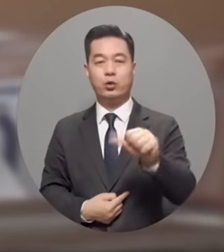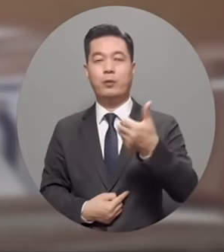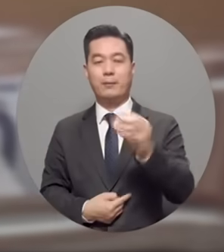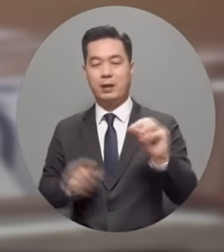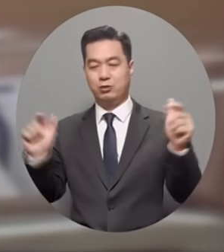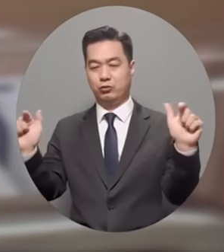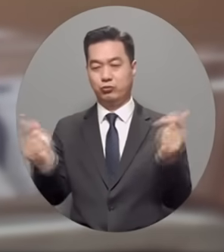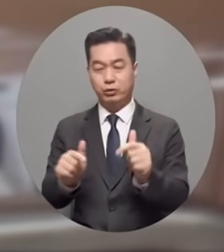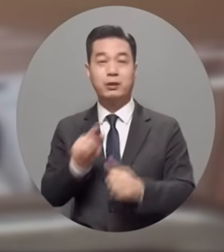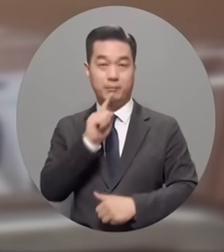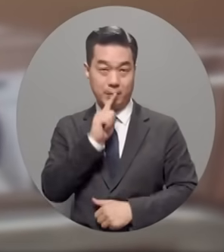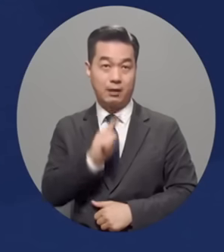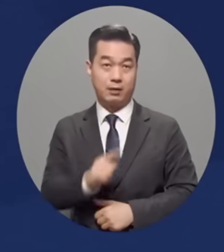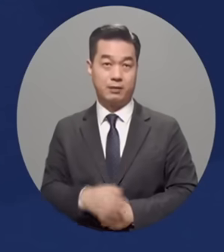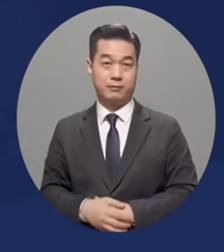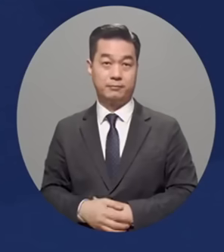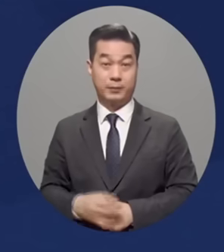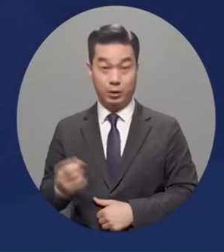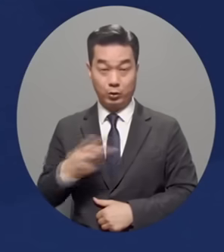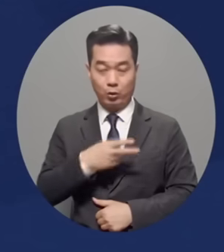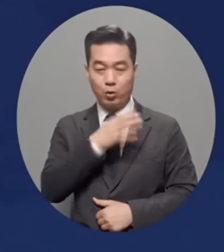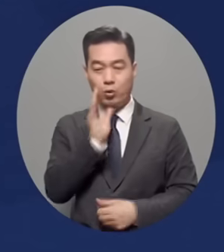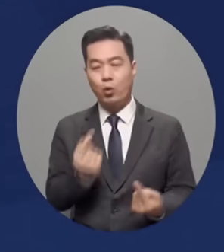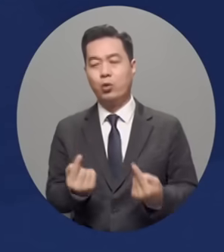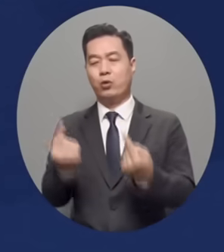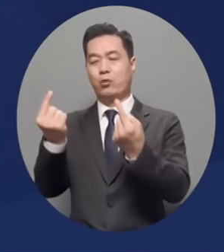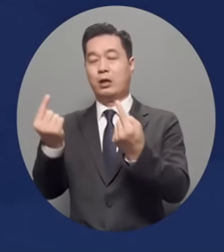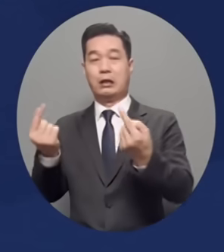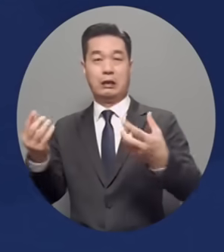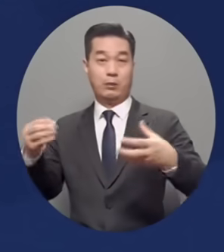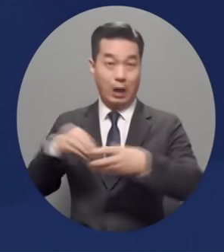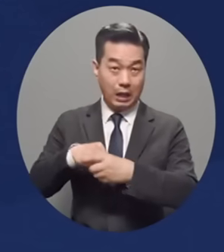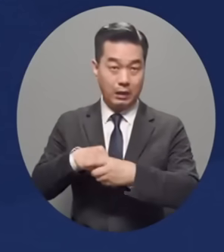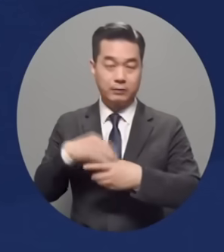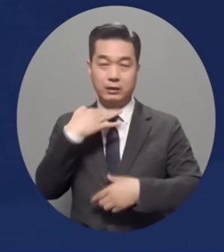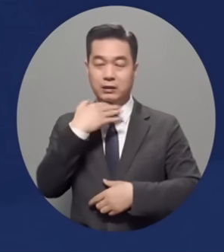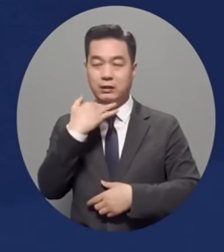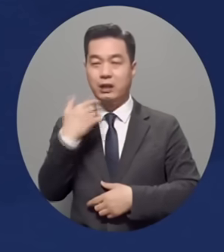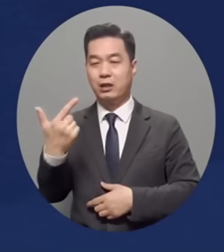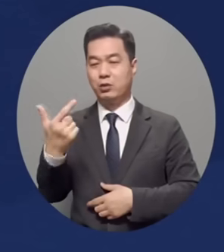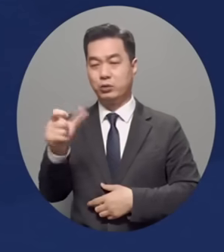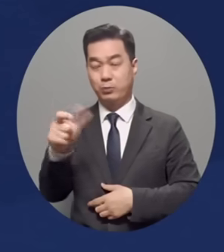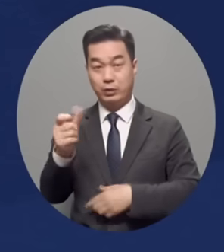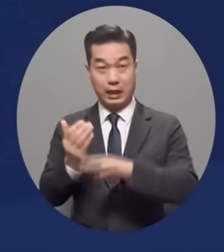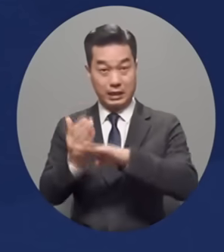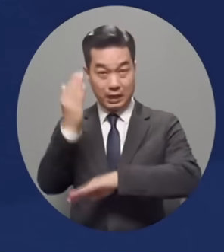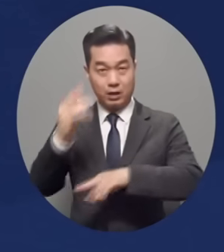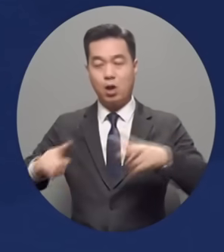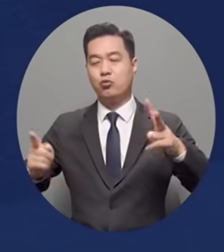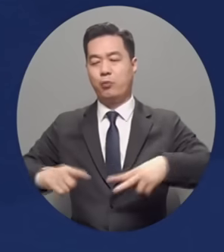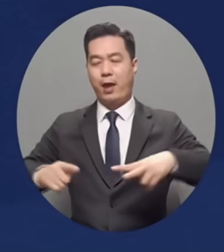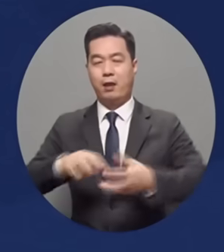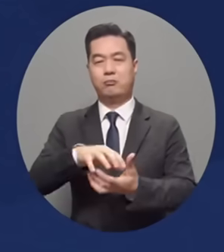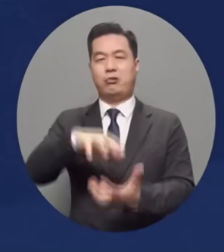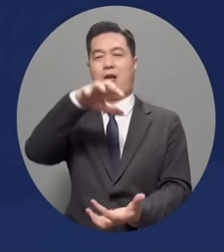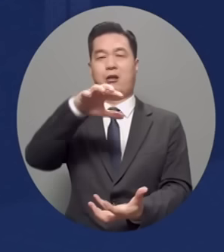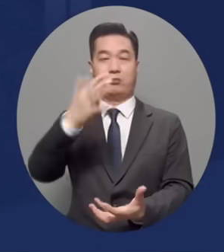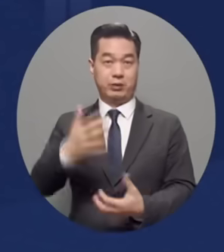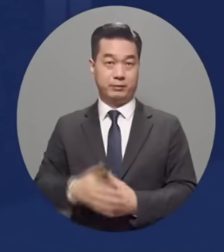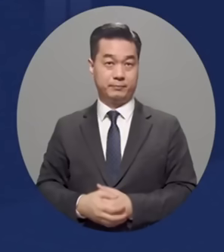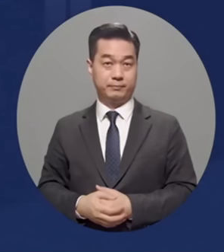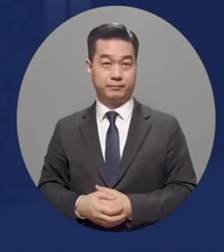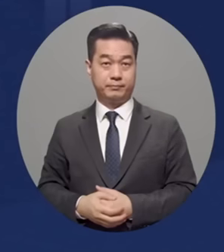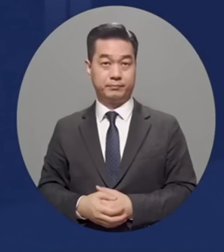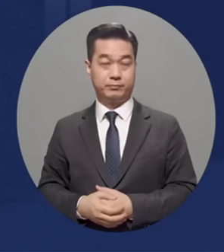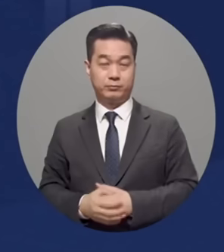겁니다. 여기에 고령화까지 더해져 65세 이상 인구는 지금의 2배 수준에 이르게 됩니다. 중위